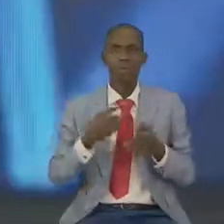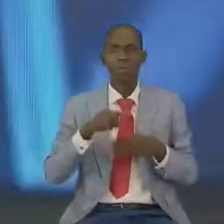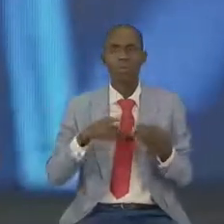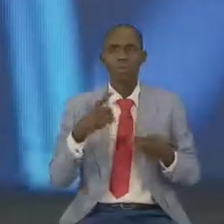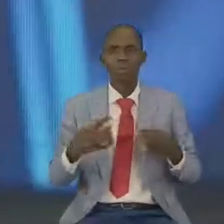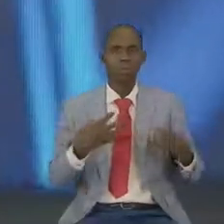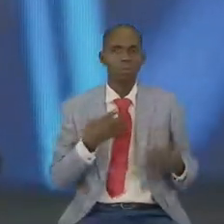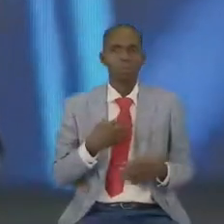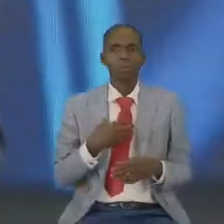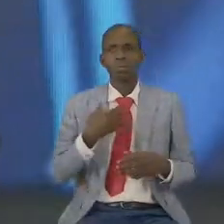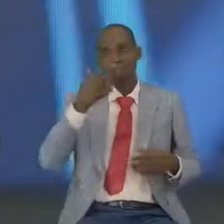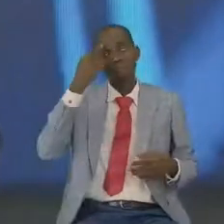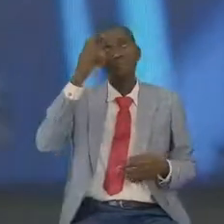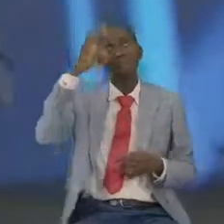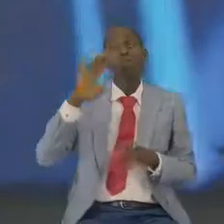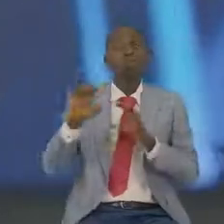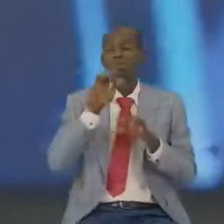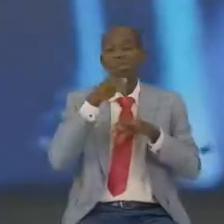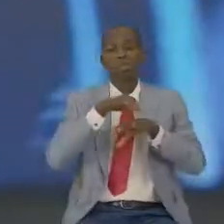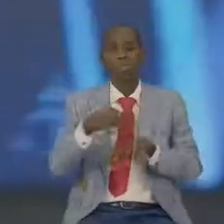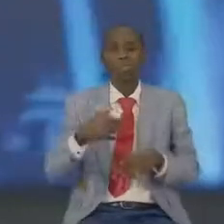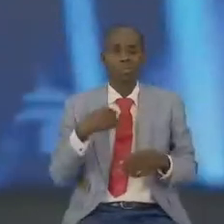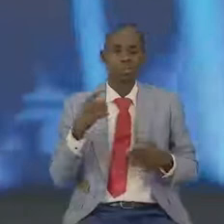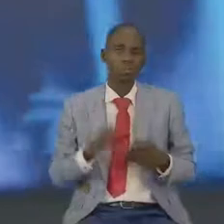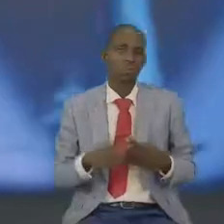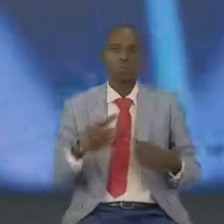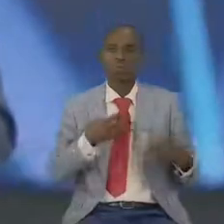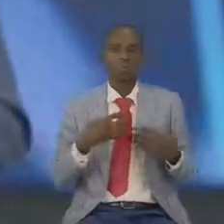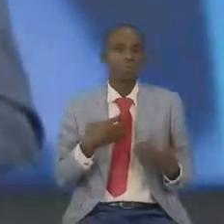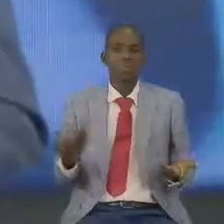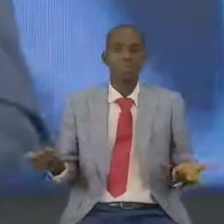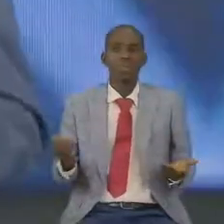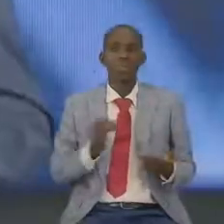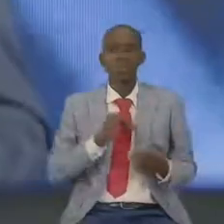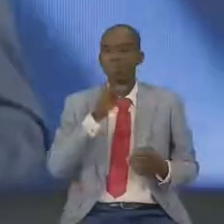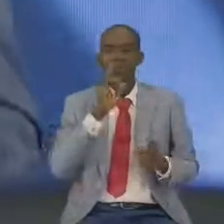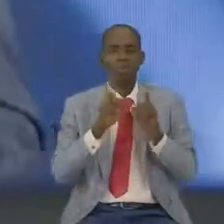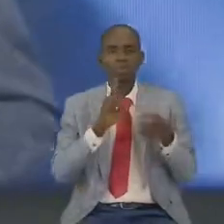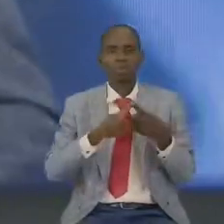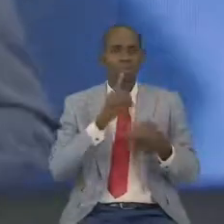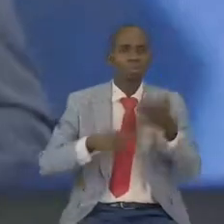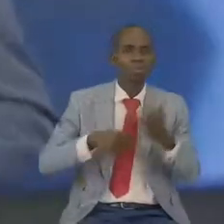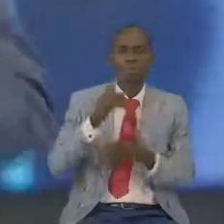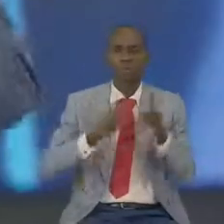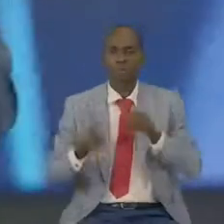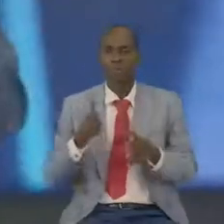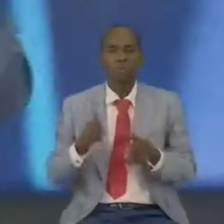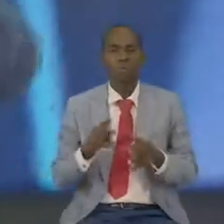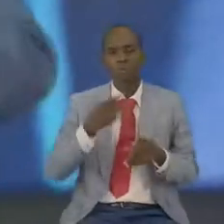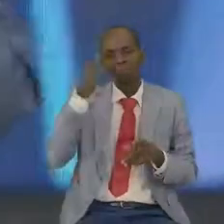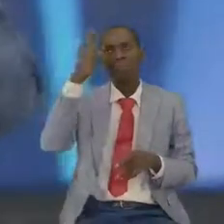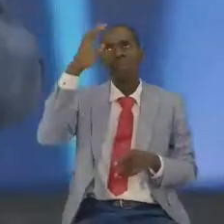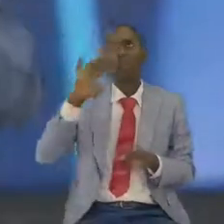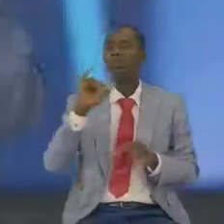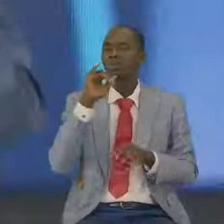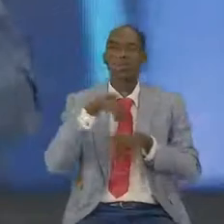te plains de leur murmure? Dieu m'a pas envoyé pour ça. Est-ce que tu vas pas parler de leur plainte et de leur murmure et de tous de leur attitude? Non.